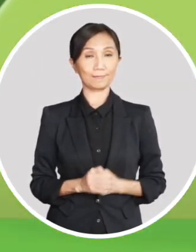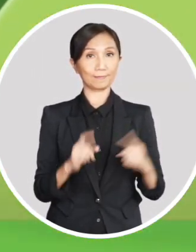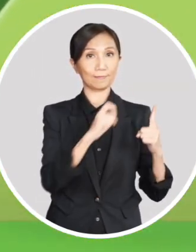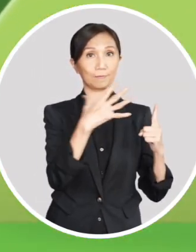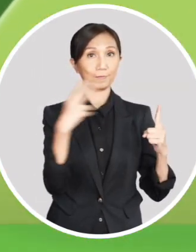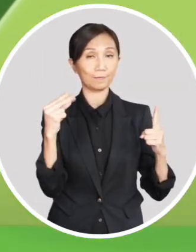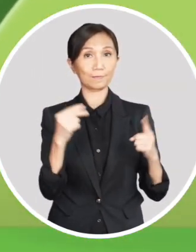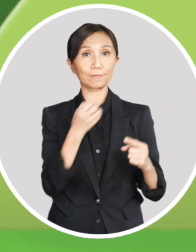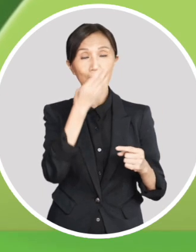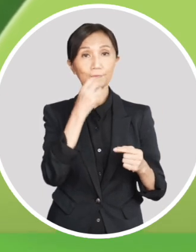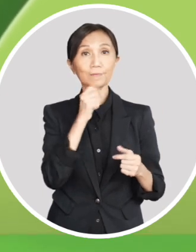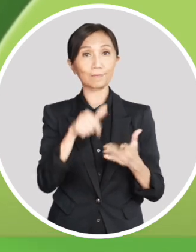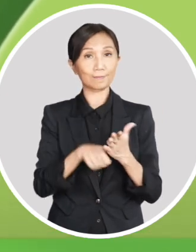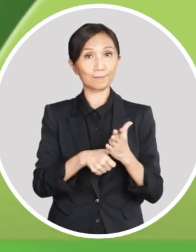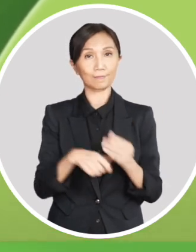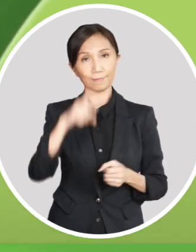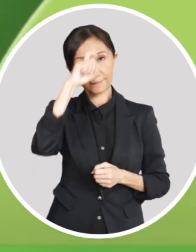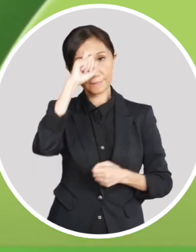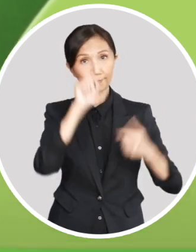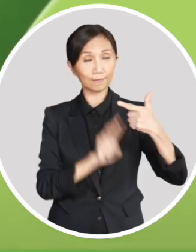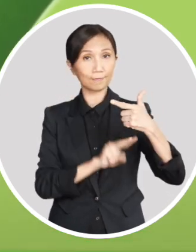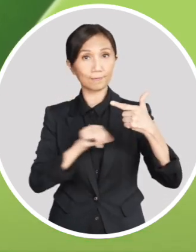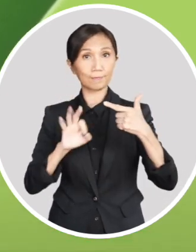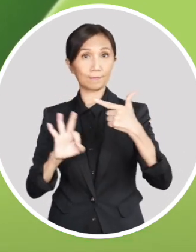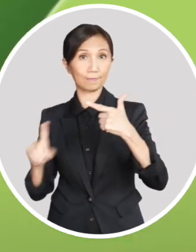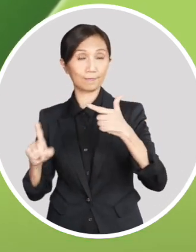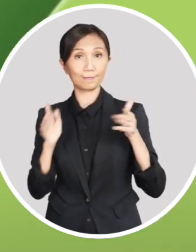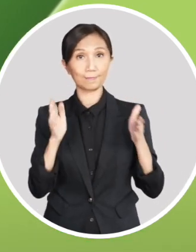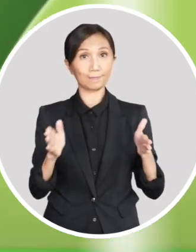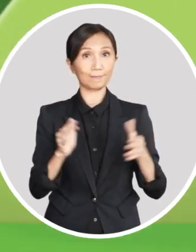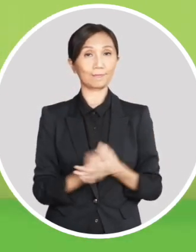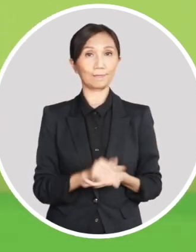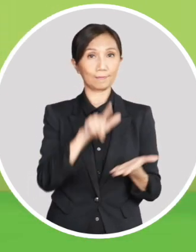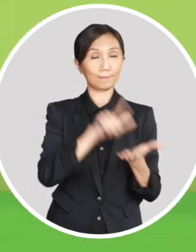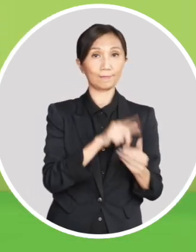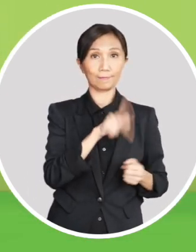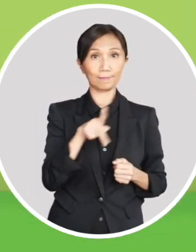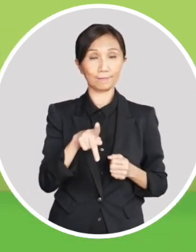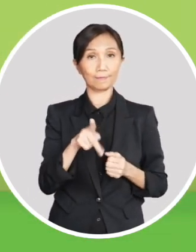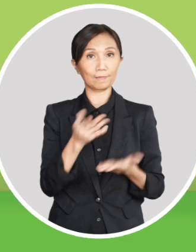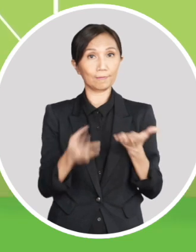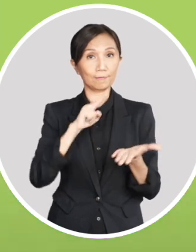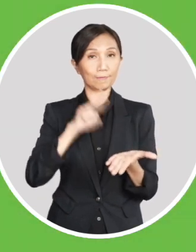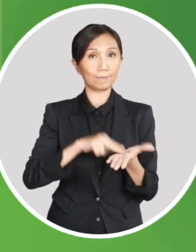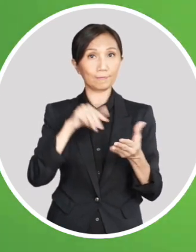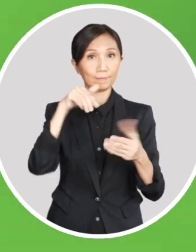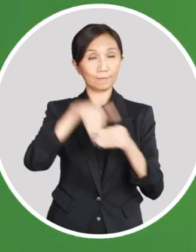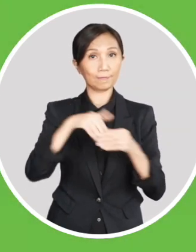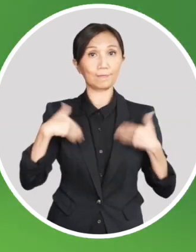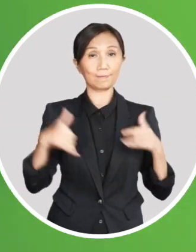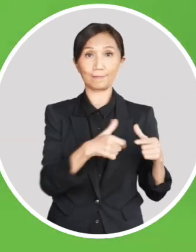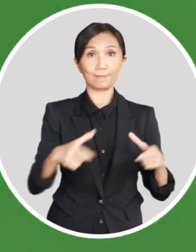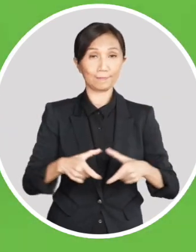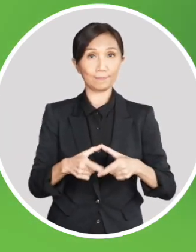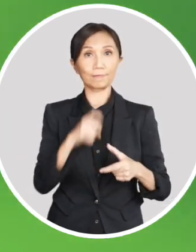1957年出生的香港居民，记住在8月2号至31号期间，用八达通应用程式或邮寄申请乐游